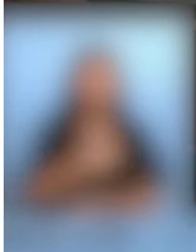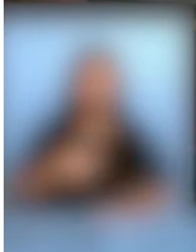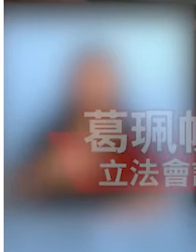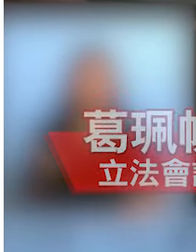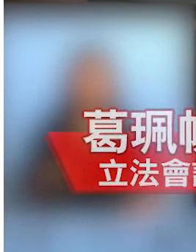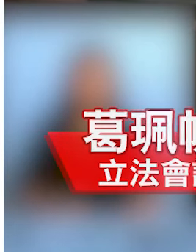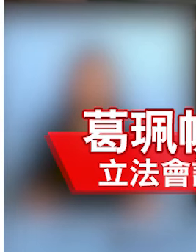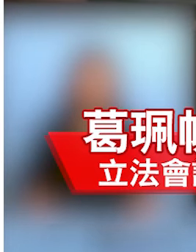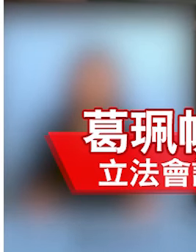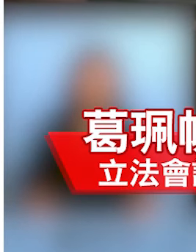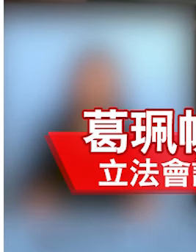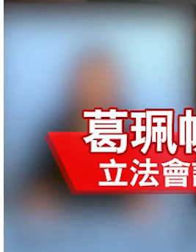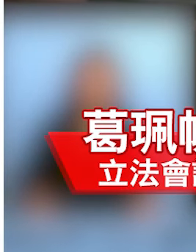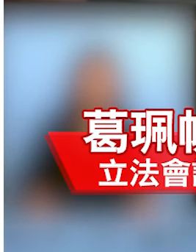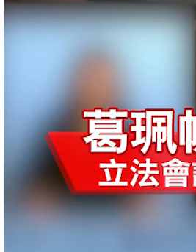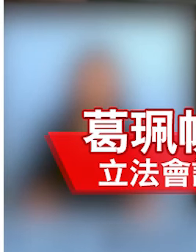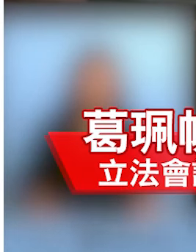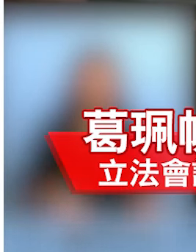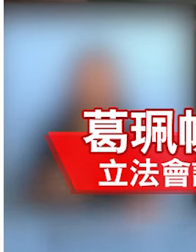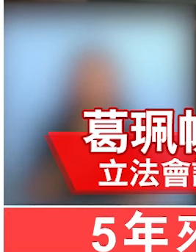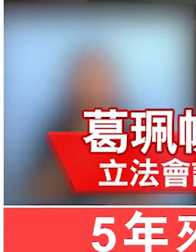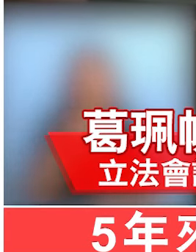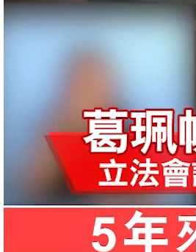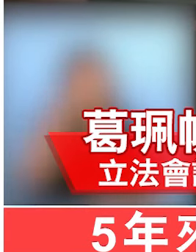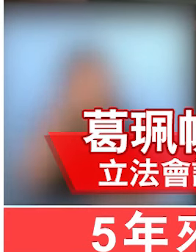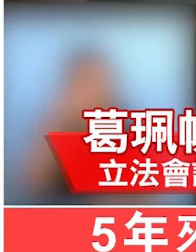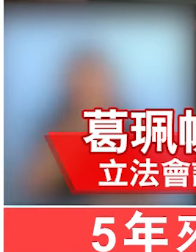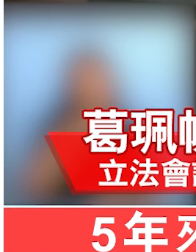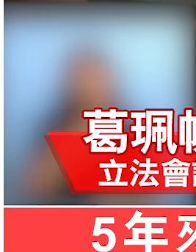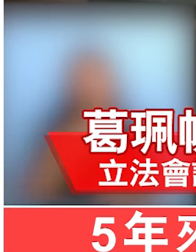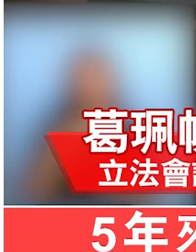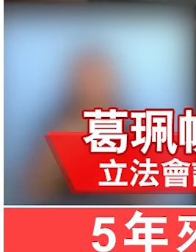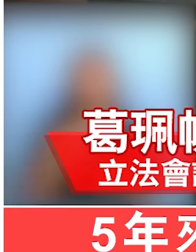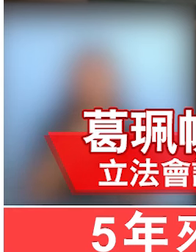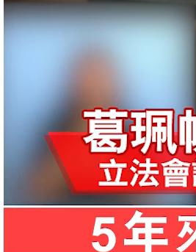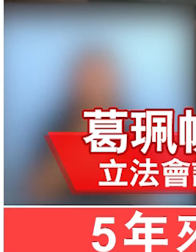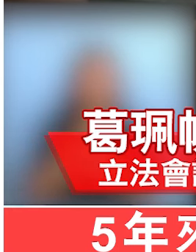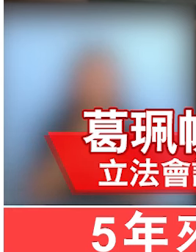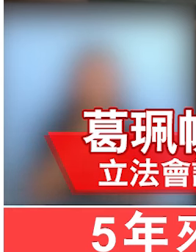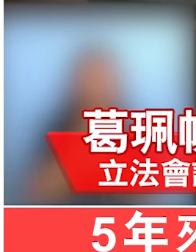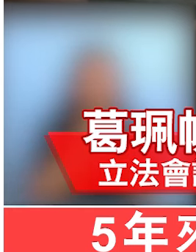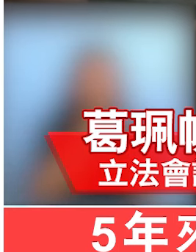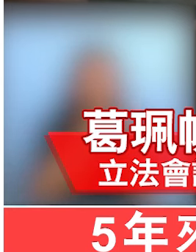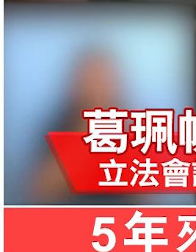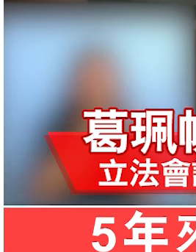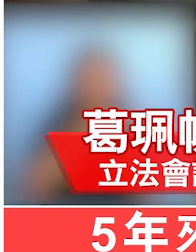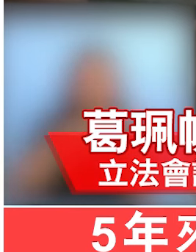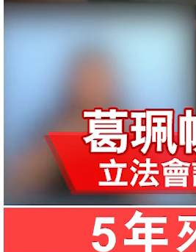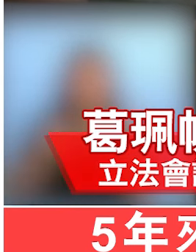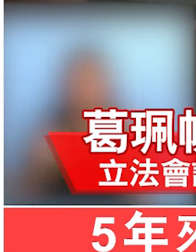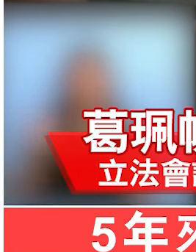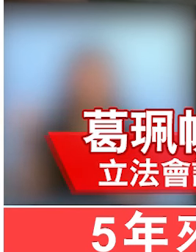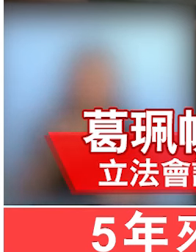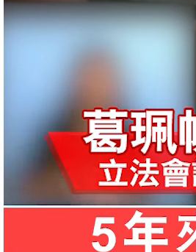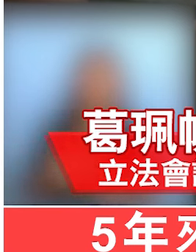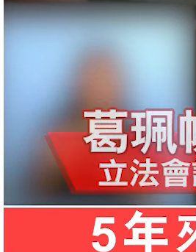特首啊，其實咧，我哋立法會咧係2016年以嚟咧最少7次討論咗呢個議題。咁我每次咧開公務員事務局咧同埋保